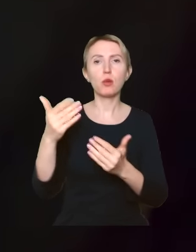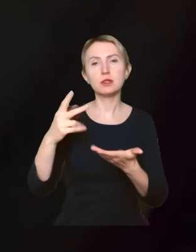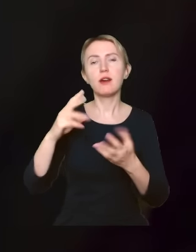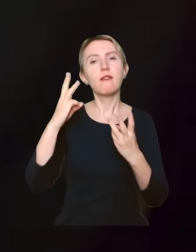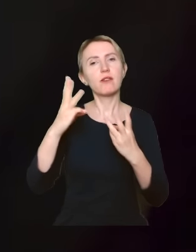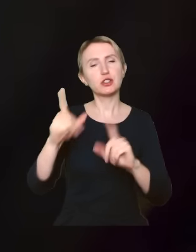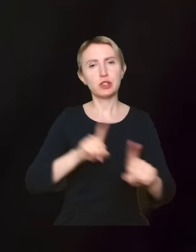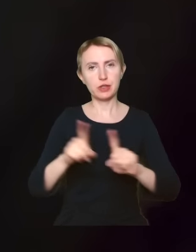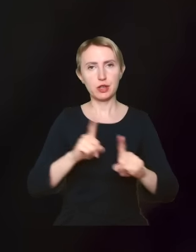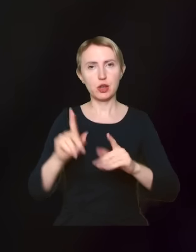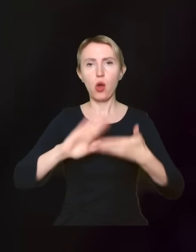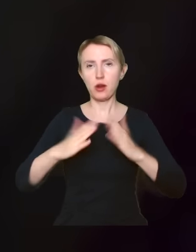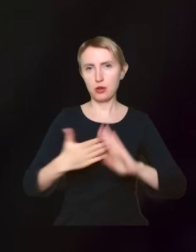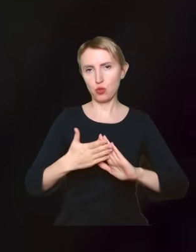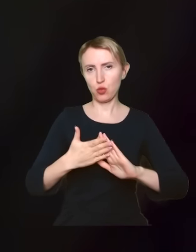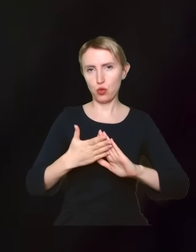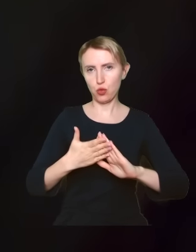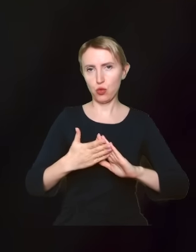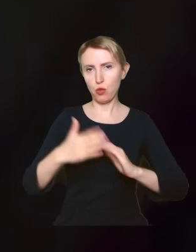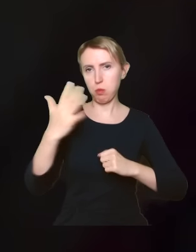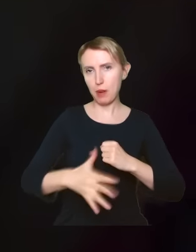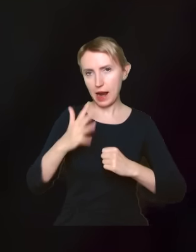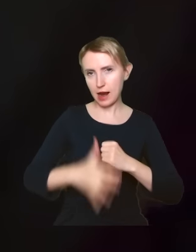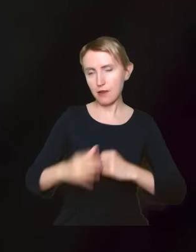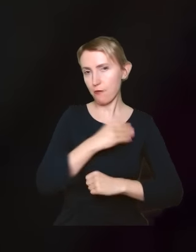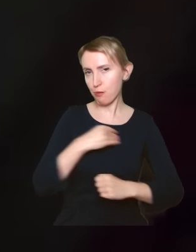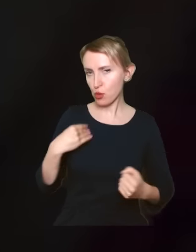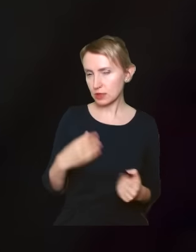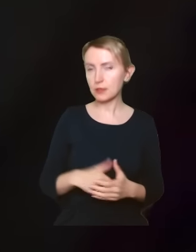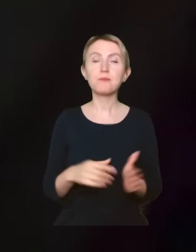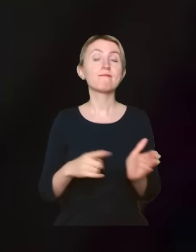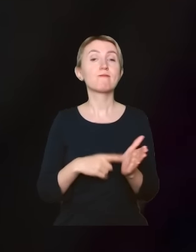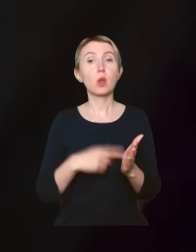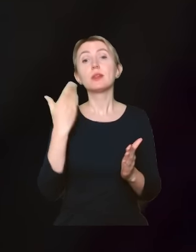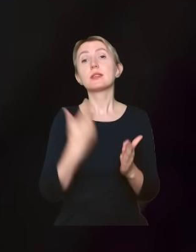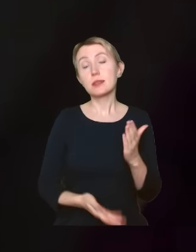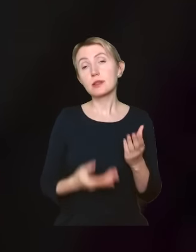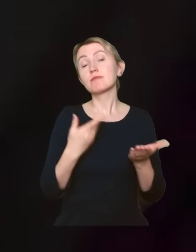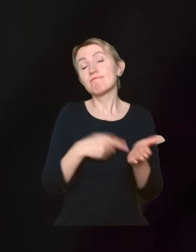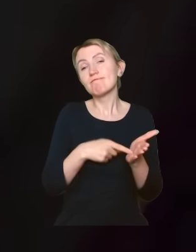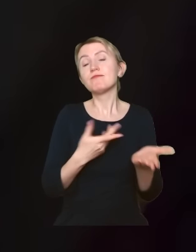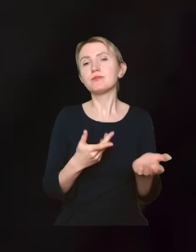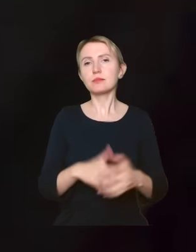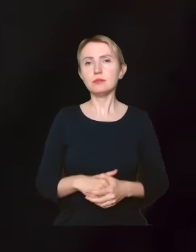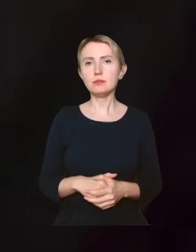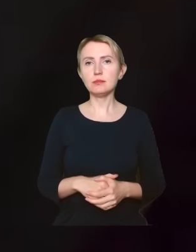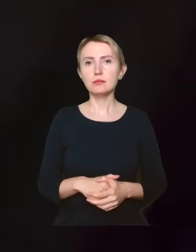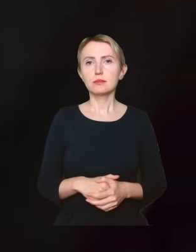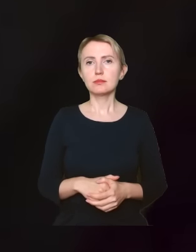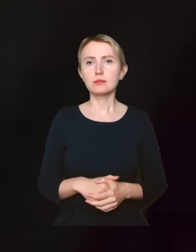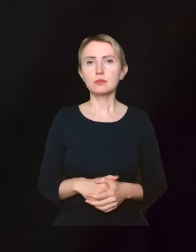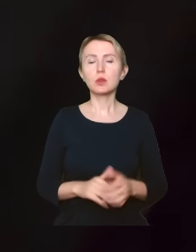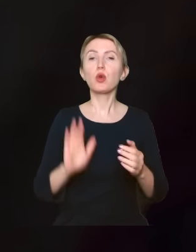znaczenie z punktu widzenia rynku paliw w Polsce. I to jest koszt tej transakcji, która miała